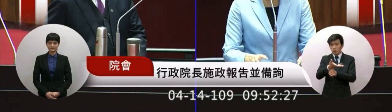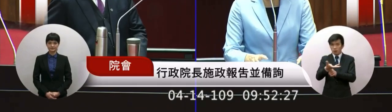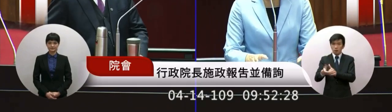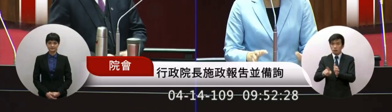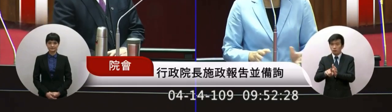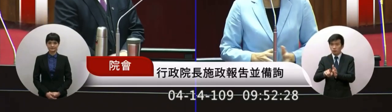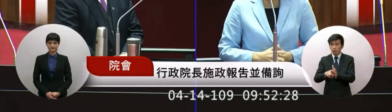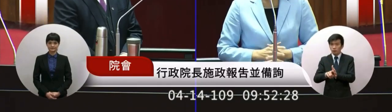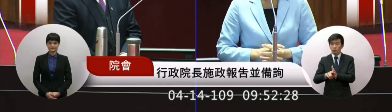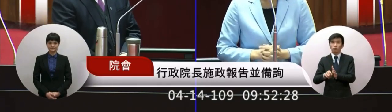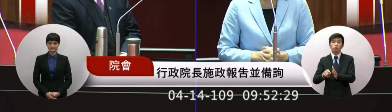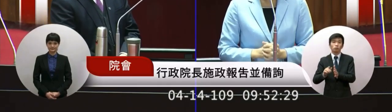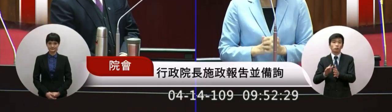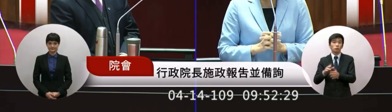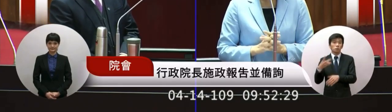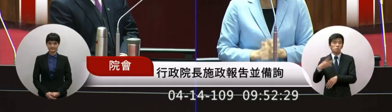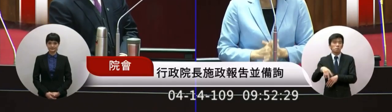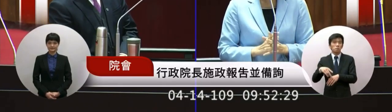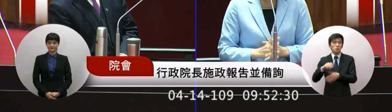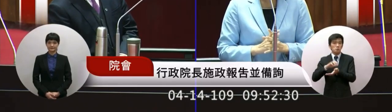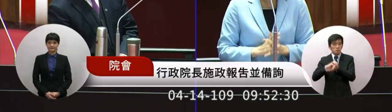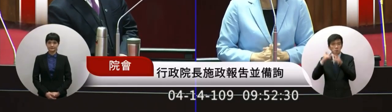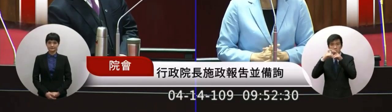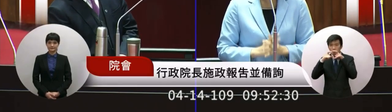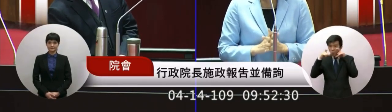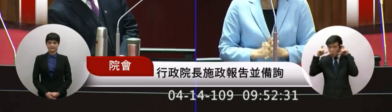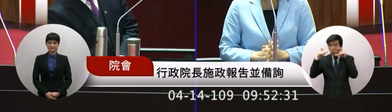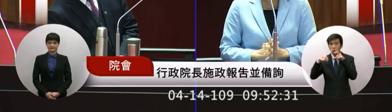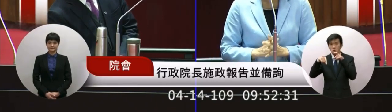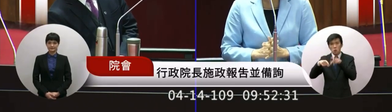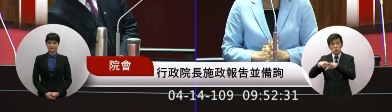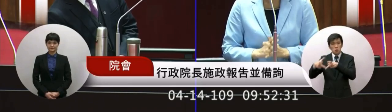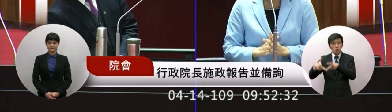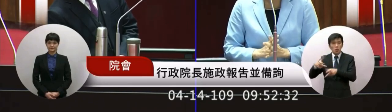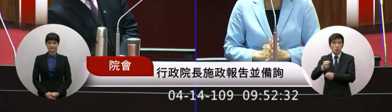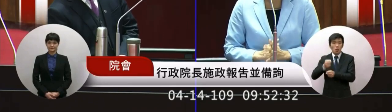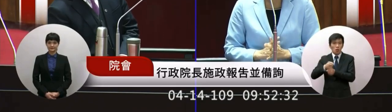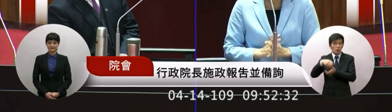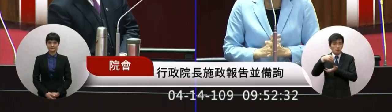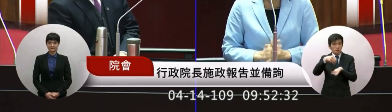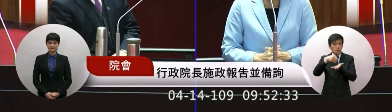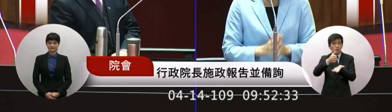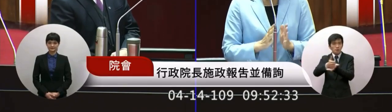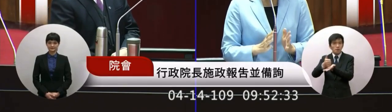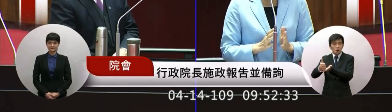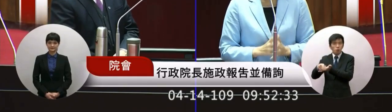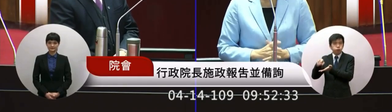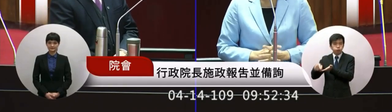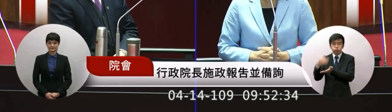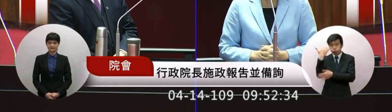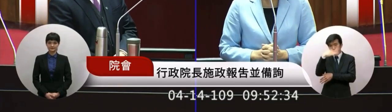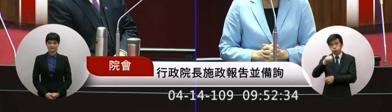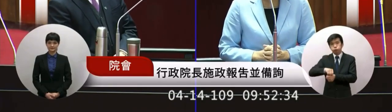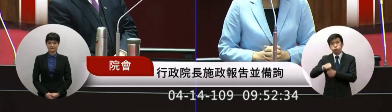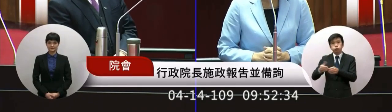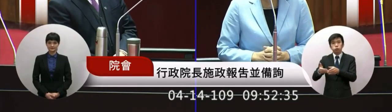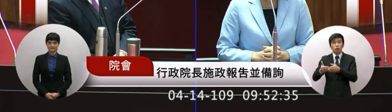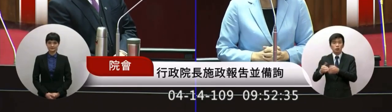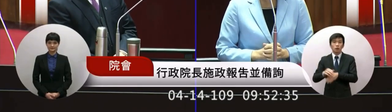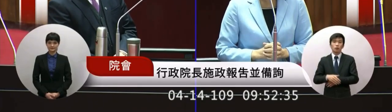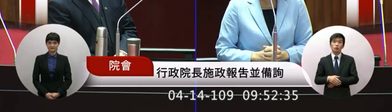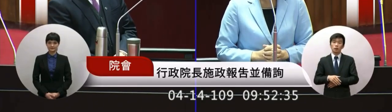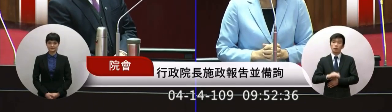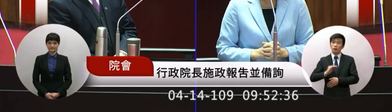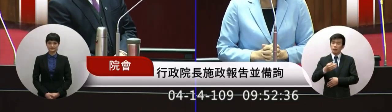生后啊，因为医疗和口罩的生产、制造、配送、发送等需求，受限于现实的